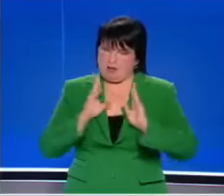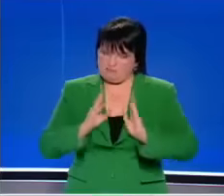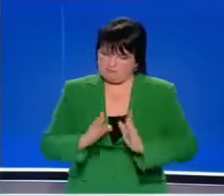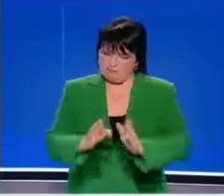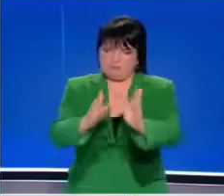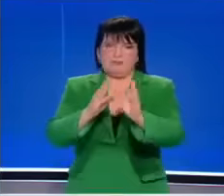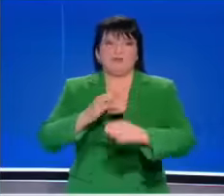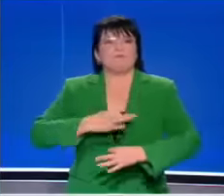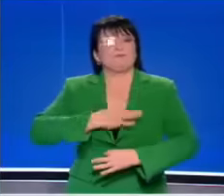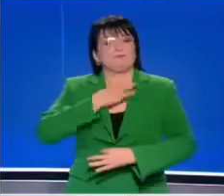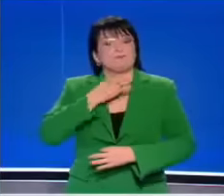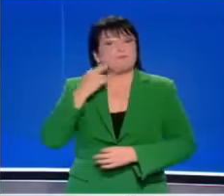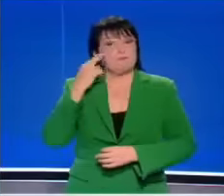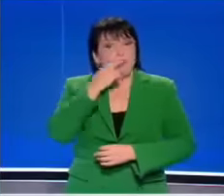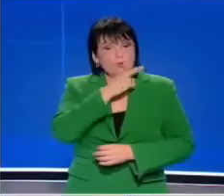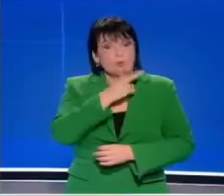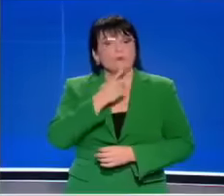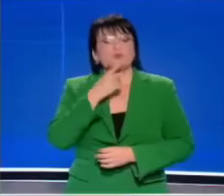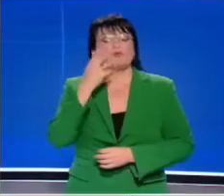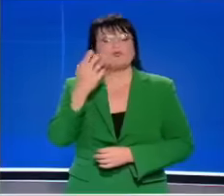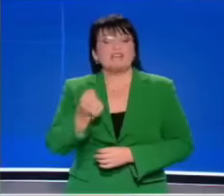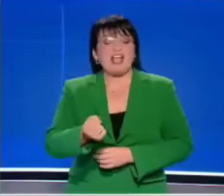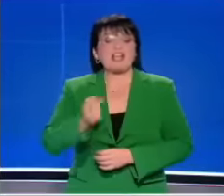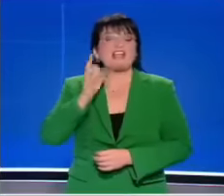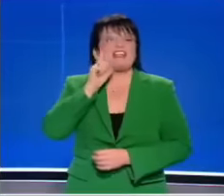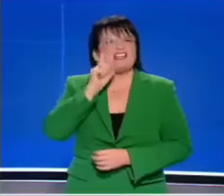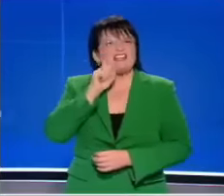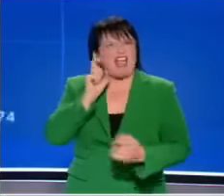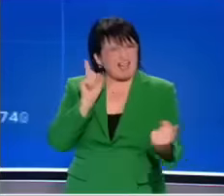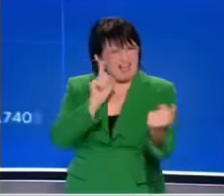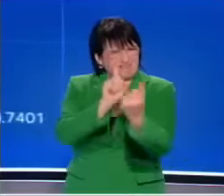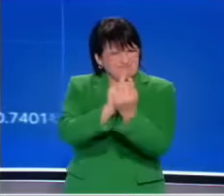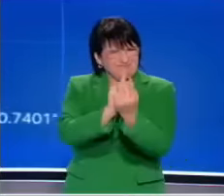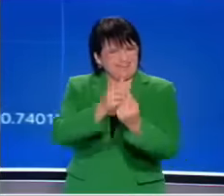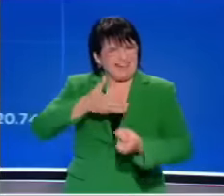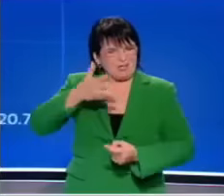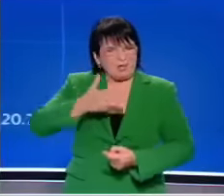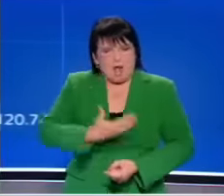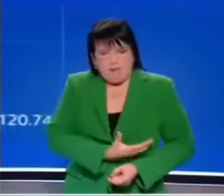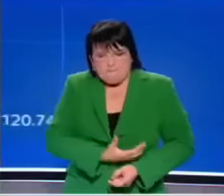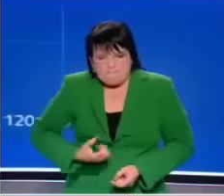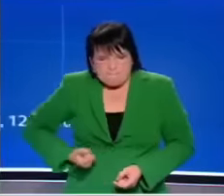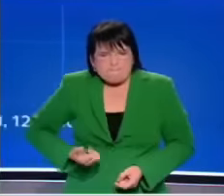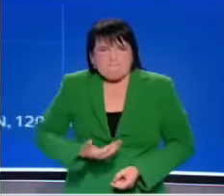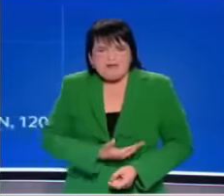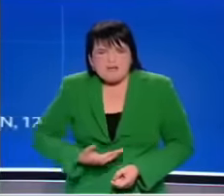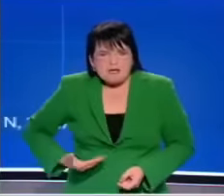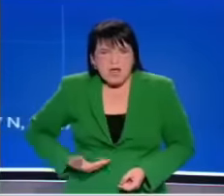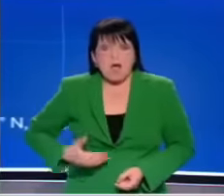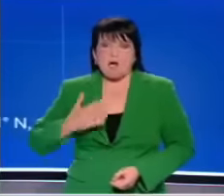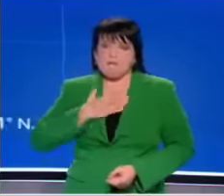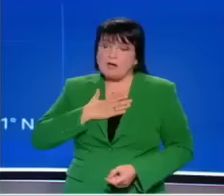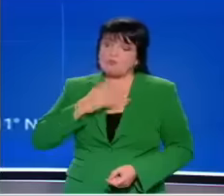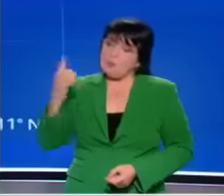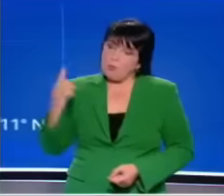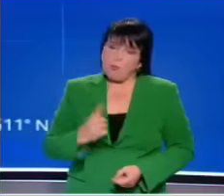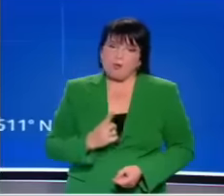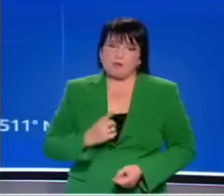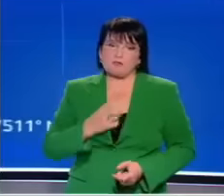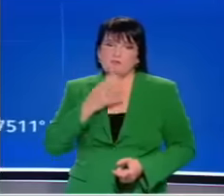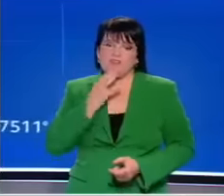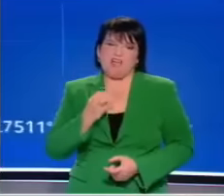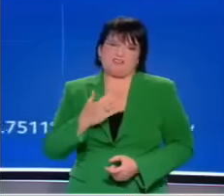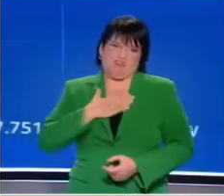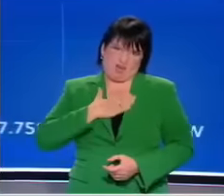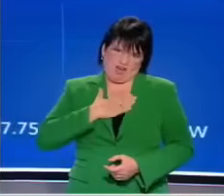όταν ο κύριος μητσοτάκης έχει μία ηλικιωμένη γυναίκα συνταξιούχο να του λέει ότι πεινάει και του λέει ευχαριστώ που ήρθατε λες και θα φάει